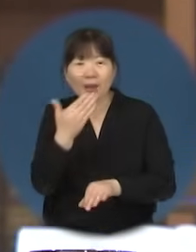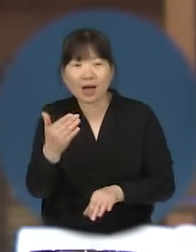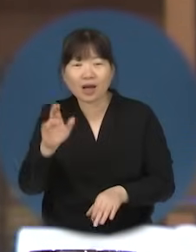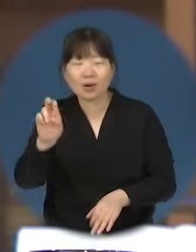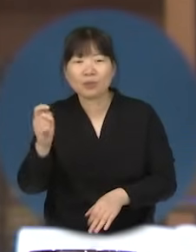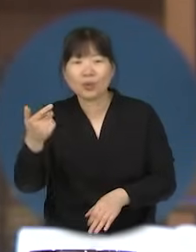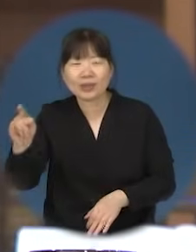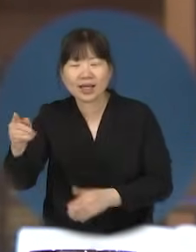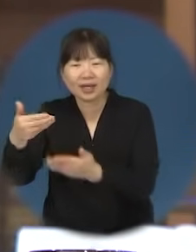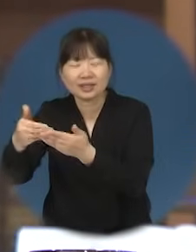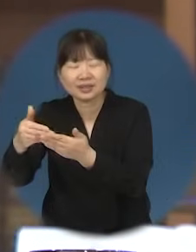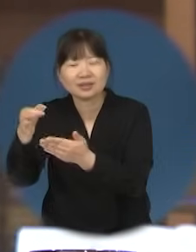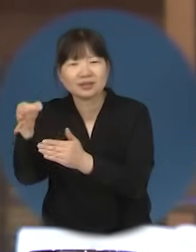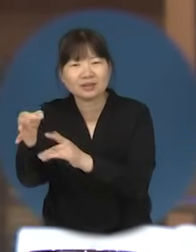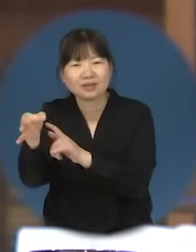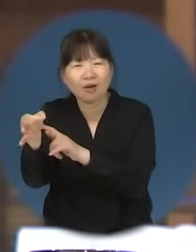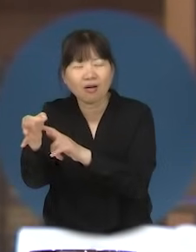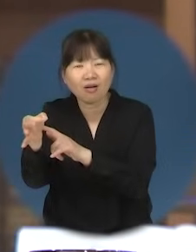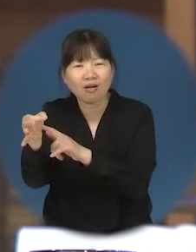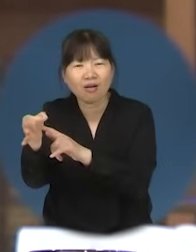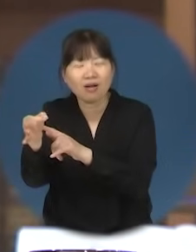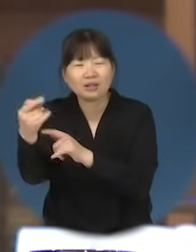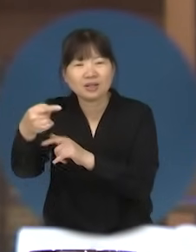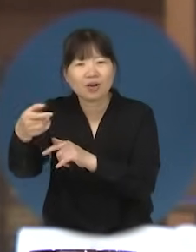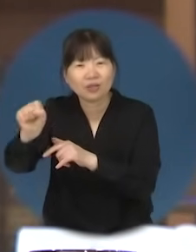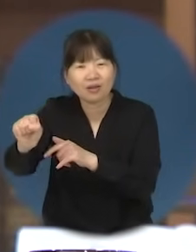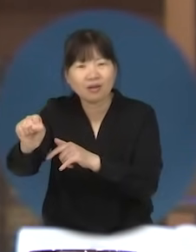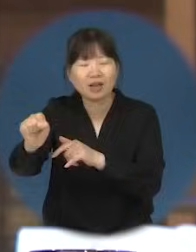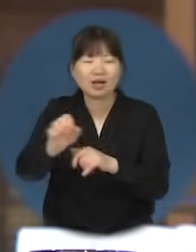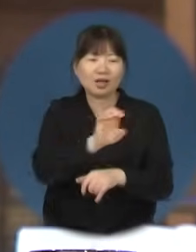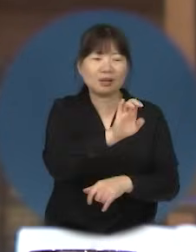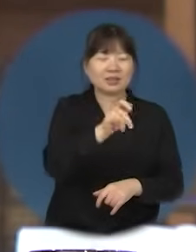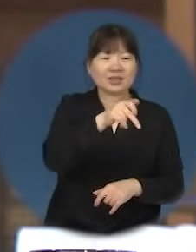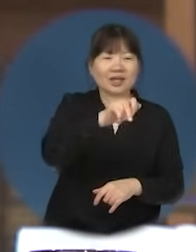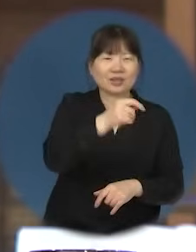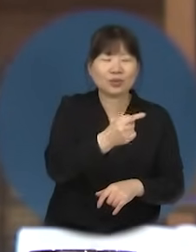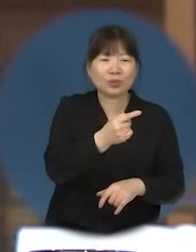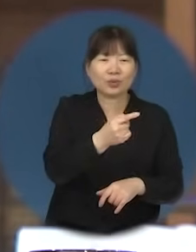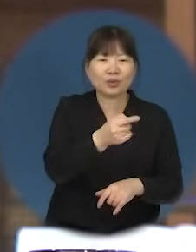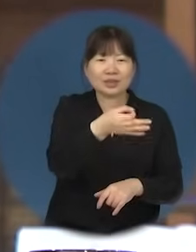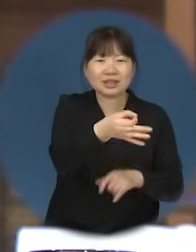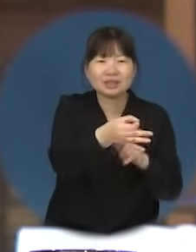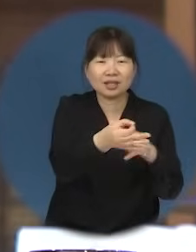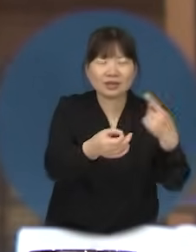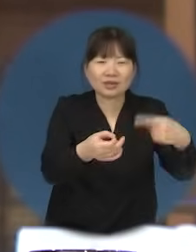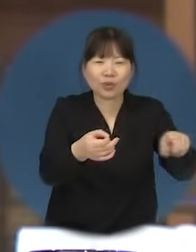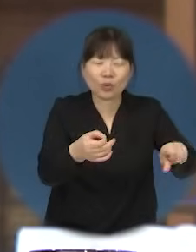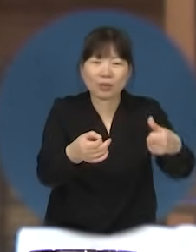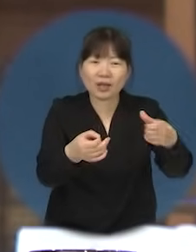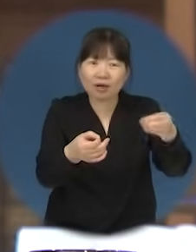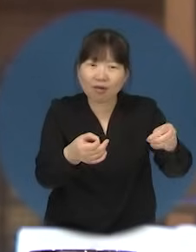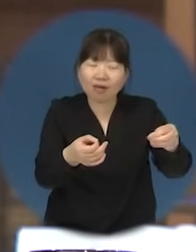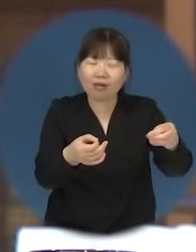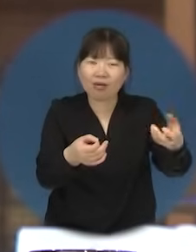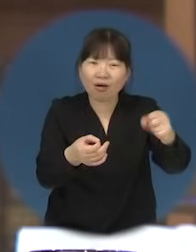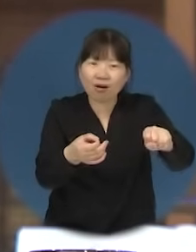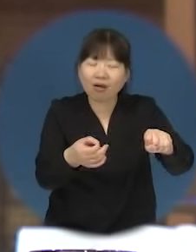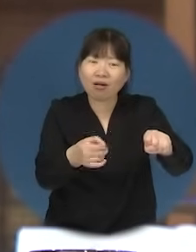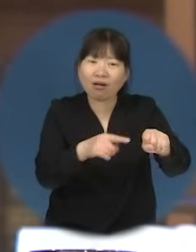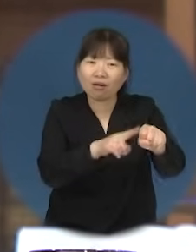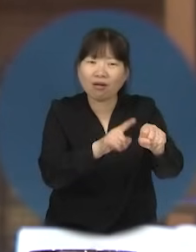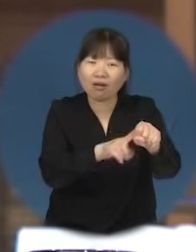모네 그림 가격은 뭐 한 1,000억이고 예. 피카소 그림 가격은 뭐 1,500억이다. 예. 그게 이제 그